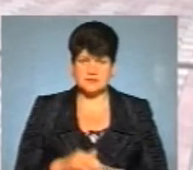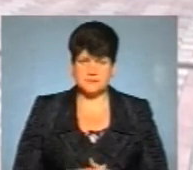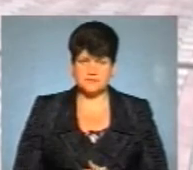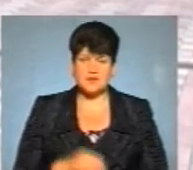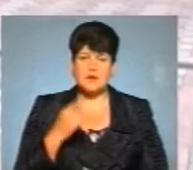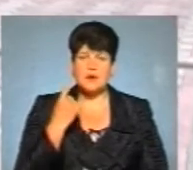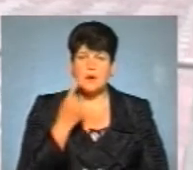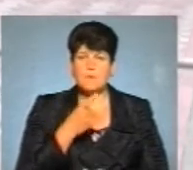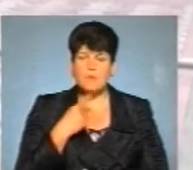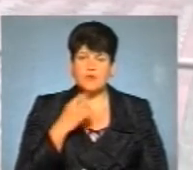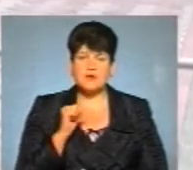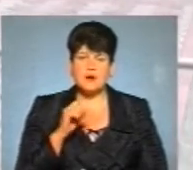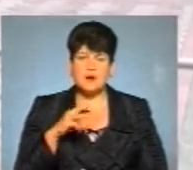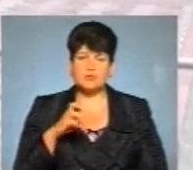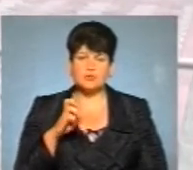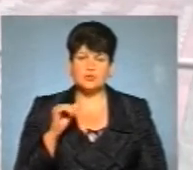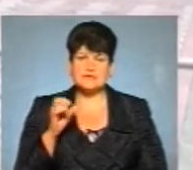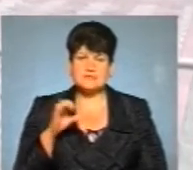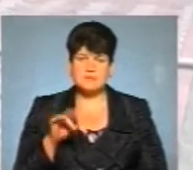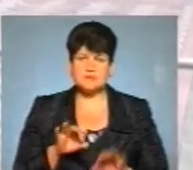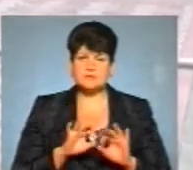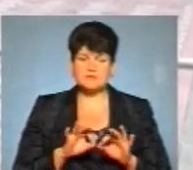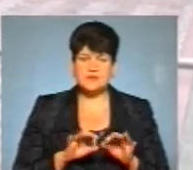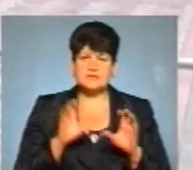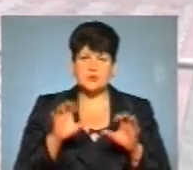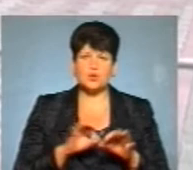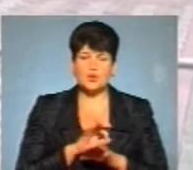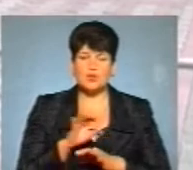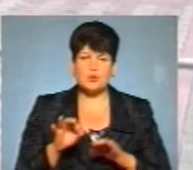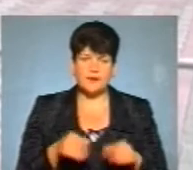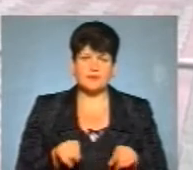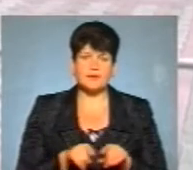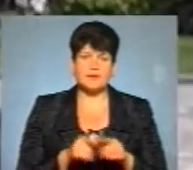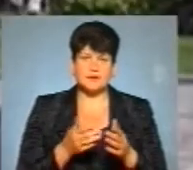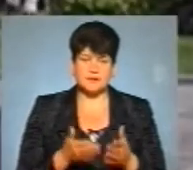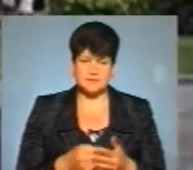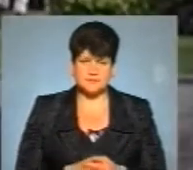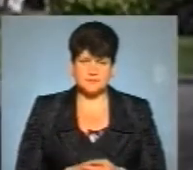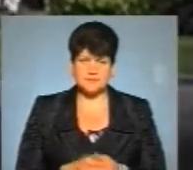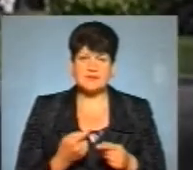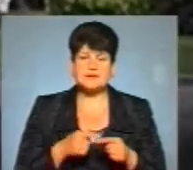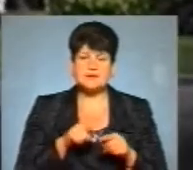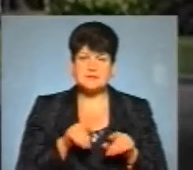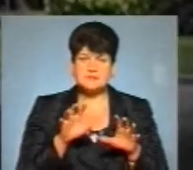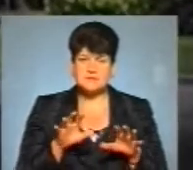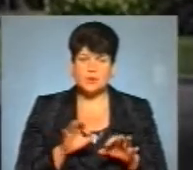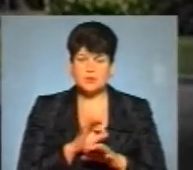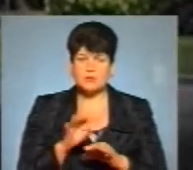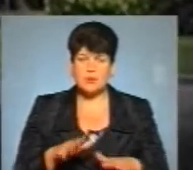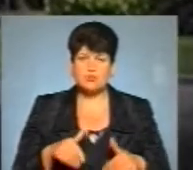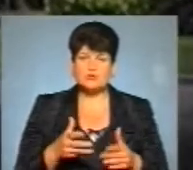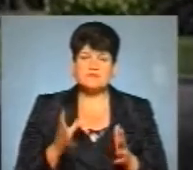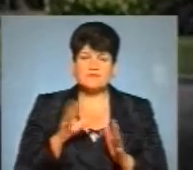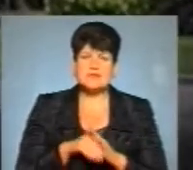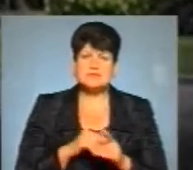Мовний омбудсмен Тарас Кремінь прокоментував законопроєкт Максима Бужанського так. Цим законопроєктом пропонується внести зміни